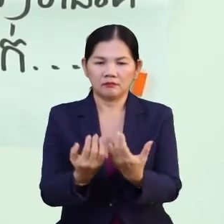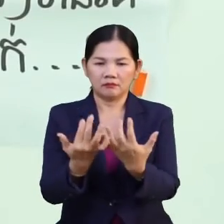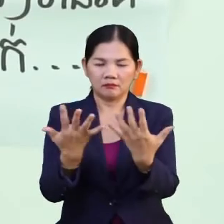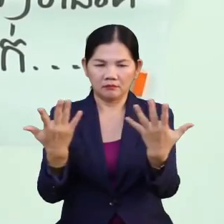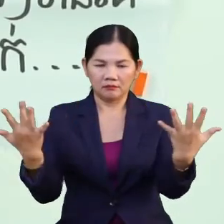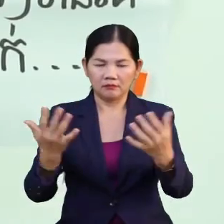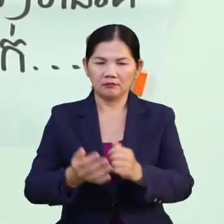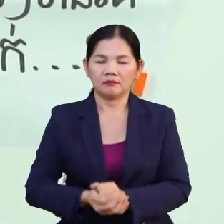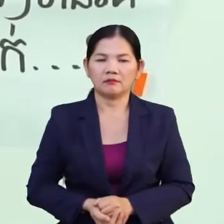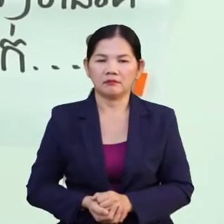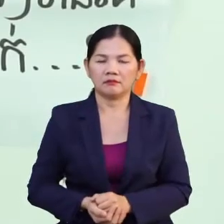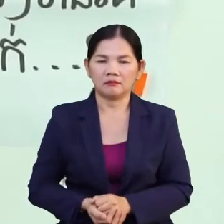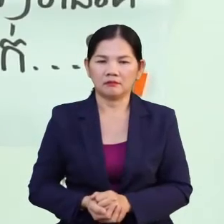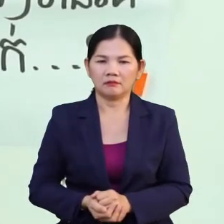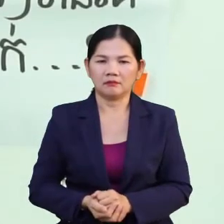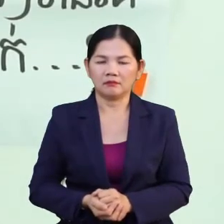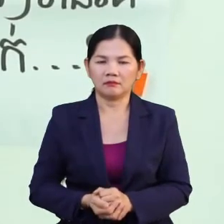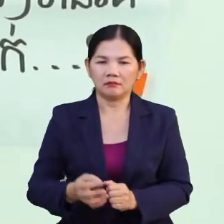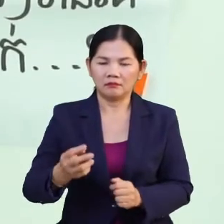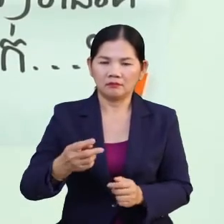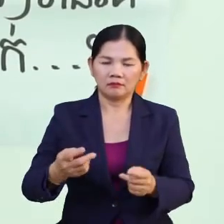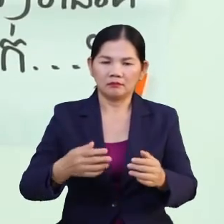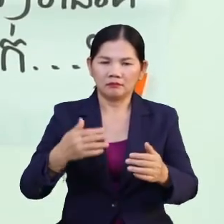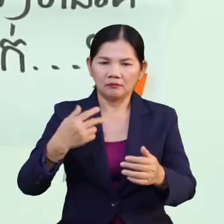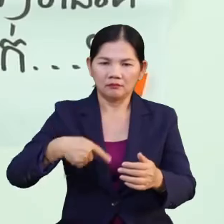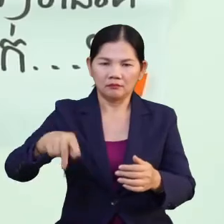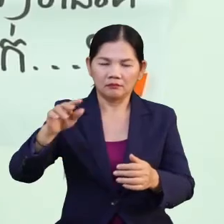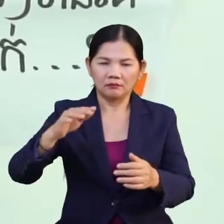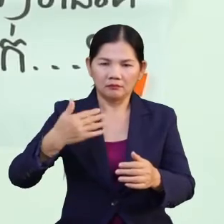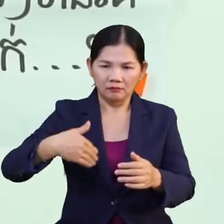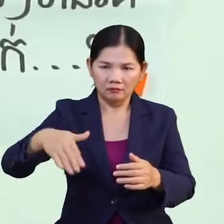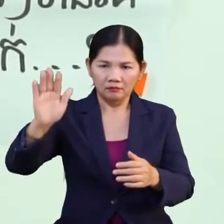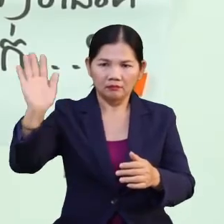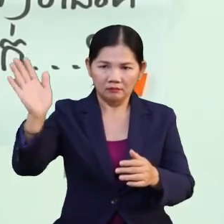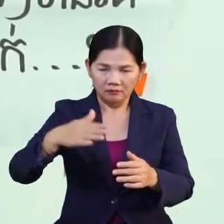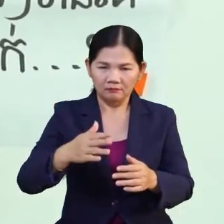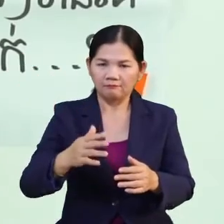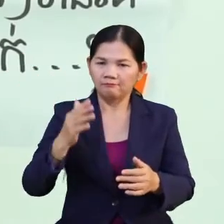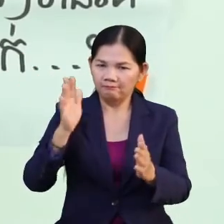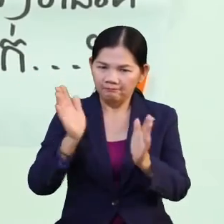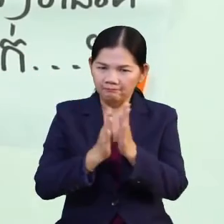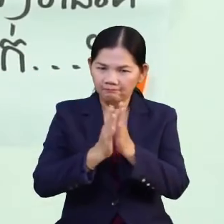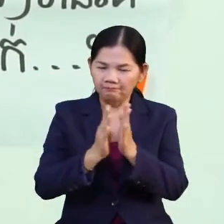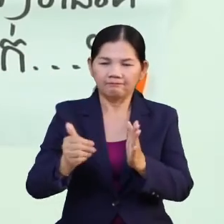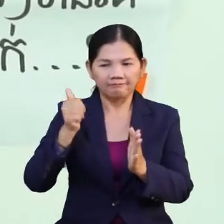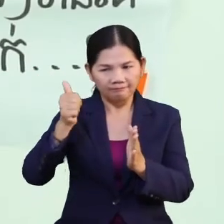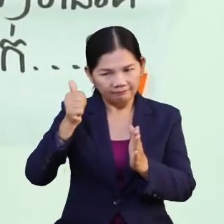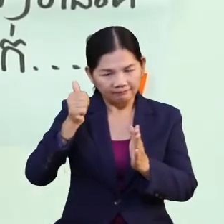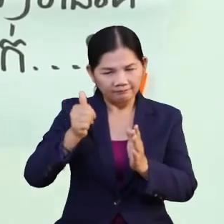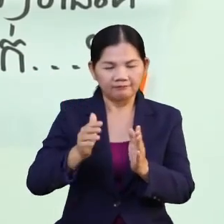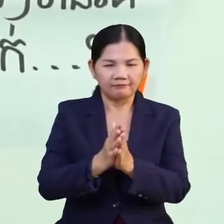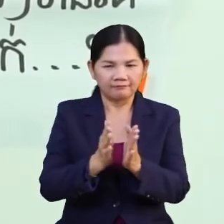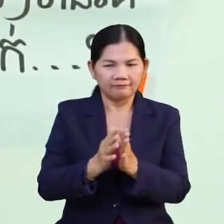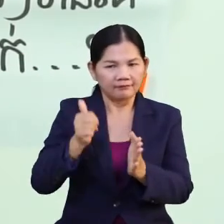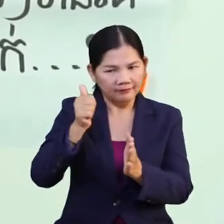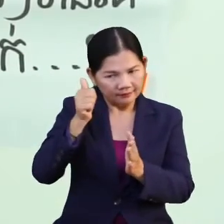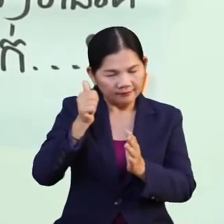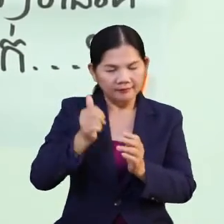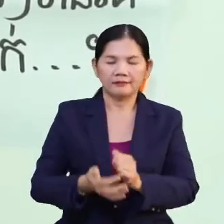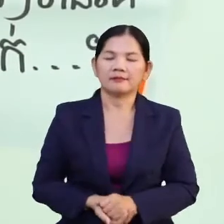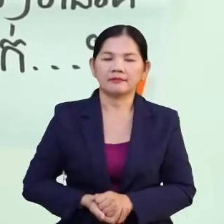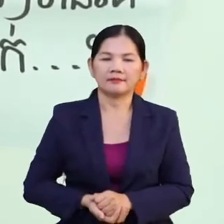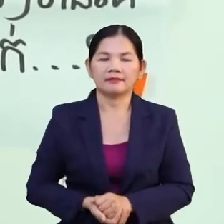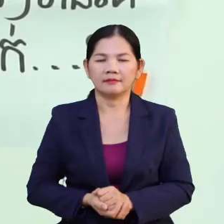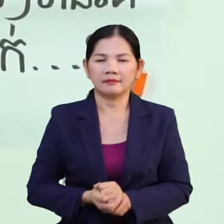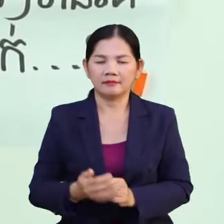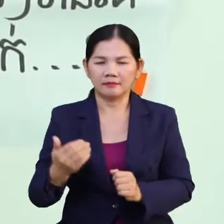ចាទៅណាមុខណាមានគេសរសើរចាមនុស្សល្អទៅណាក៏គេសរសើរដែរណាកូនចា